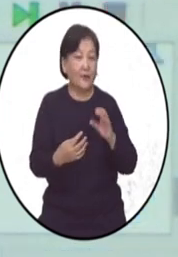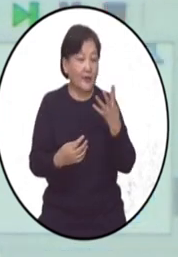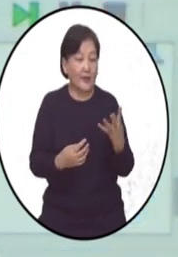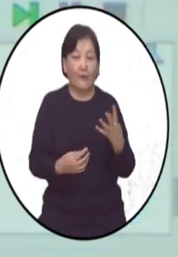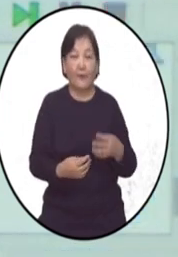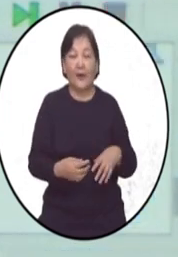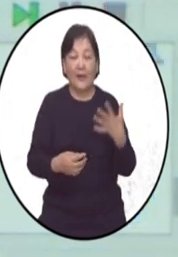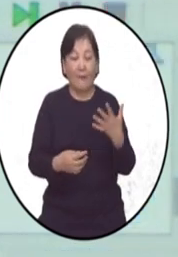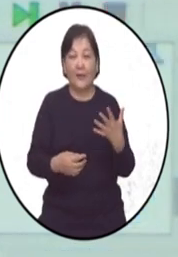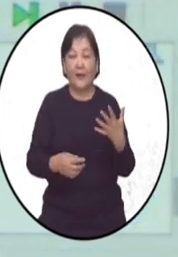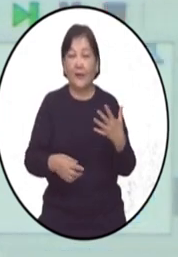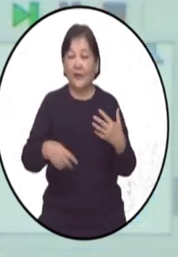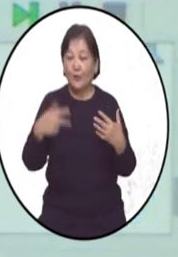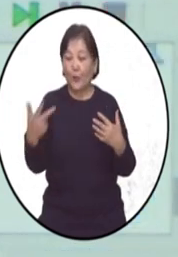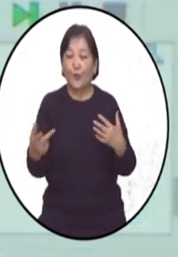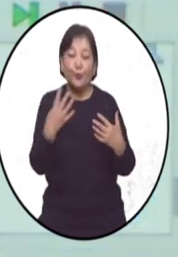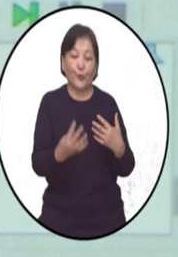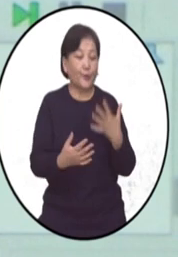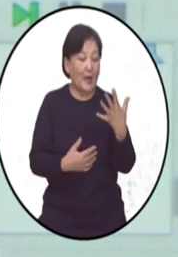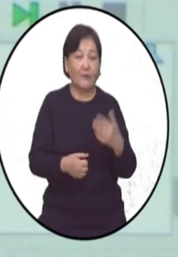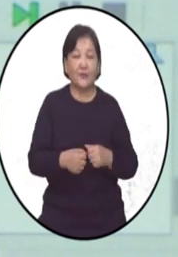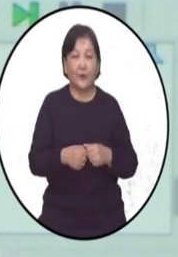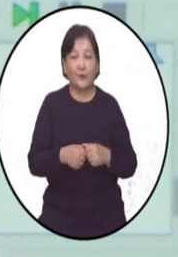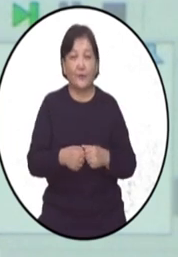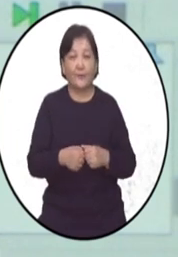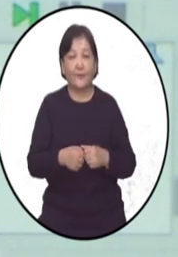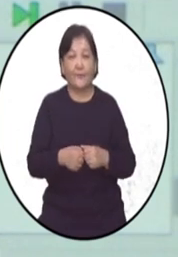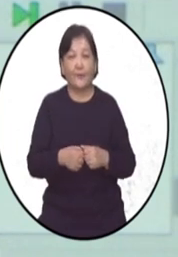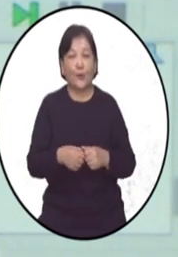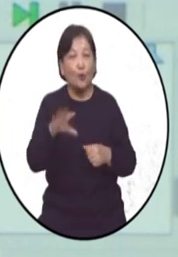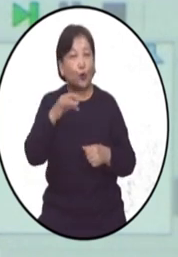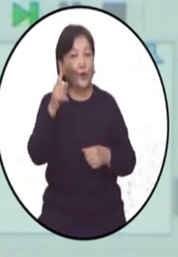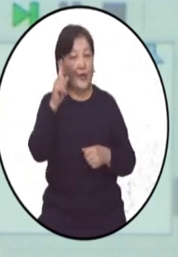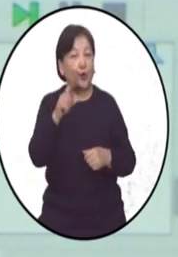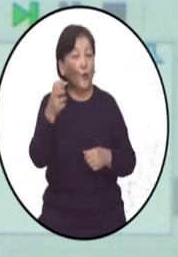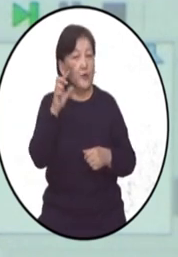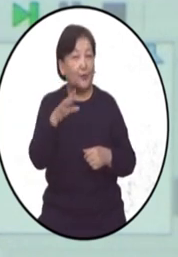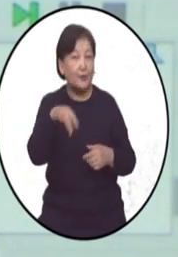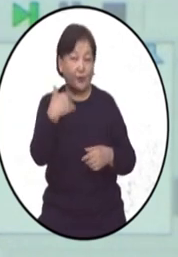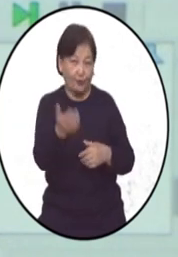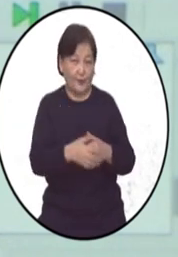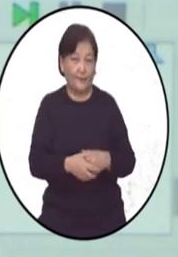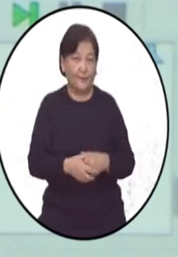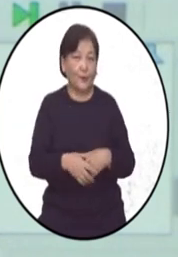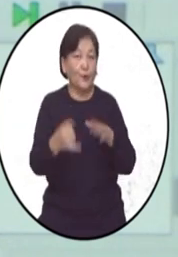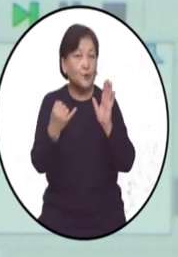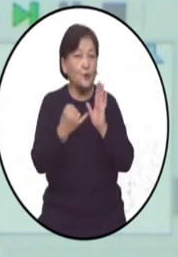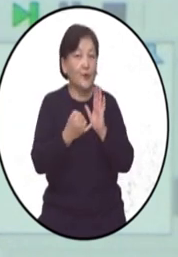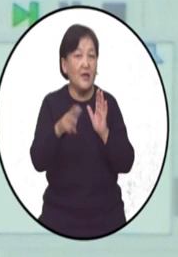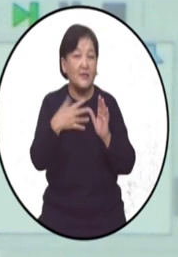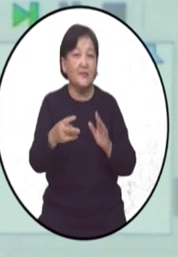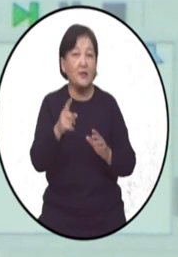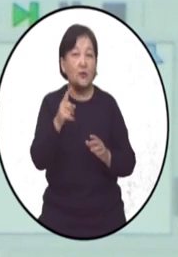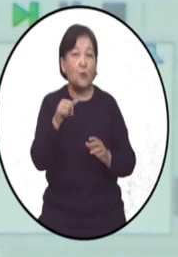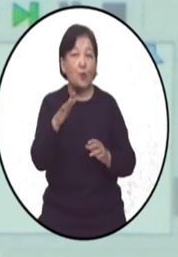гэдэг. За мөн адилхан 3 гэж гарч байна. За одоо өөр нэг хувилбараар үзье. Ерөнхийдөө бол 6 янзын хувилбараар шалгаад үзэхэд